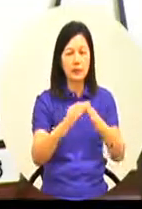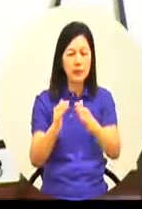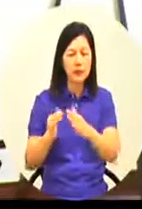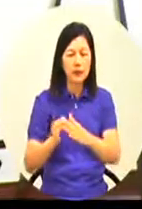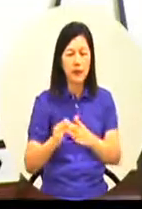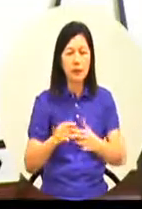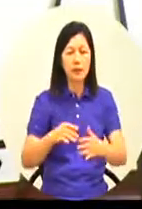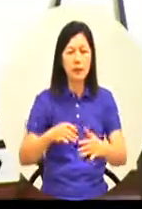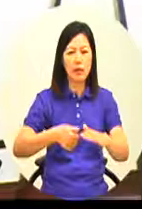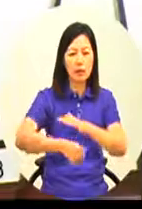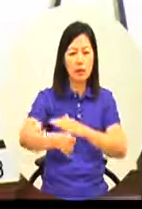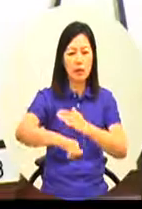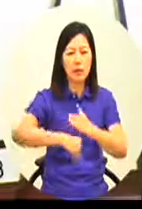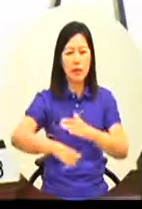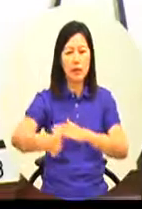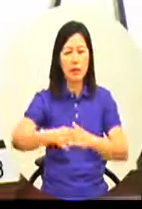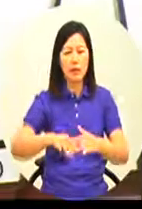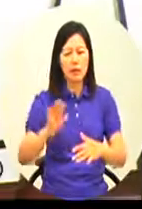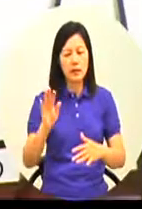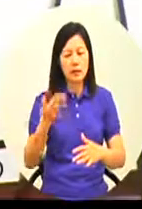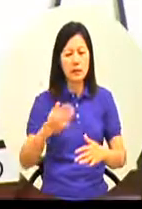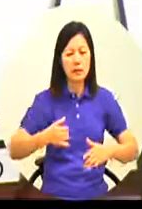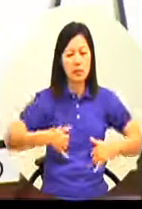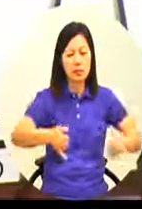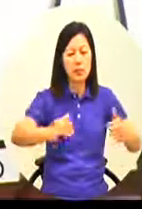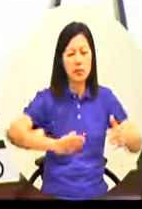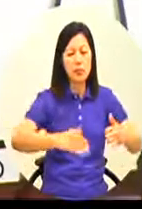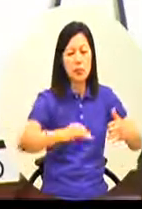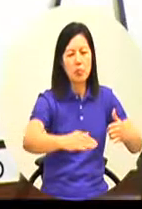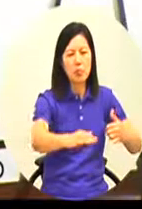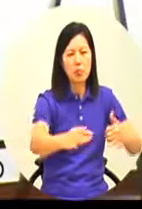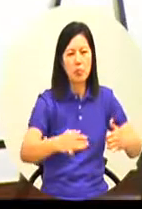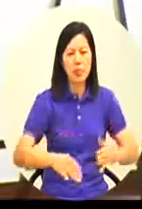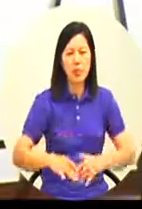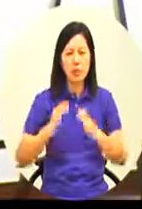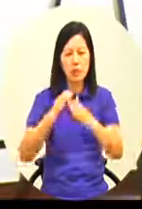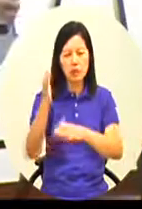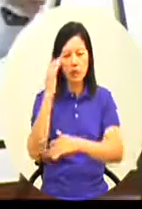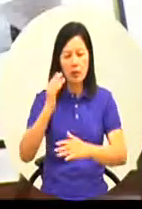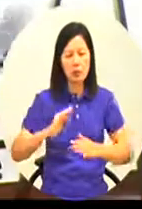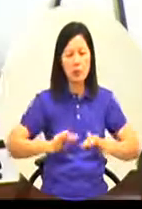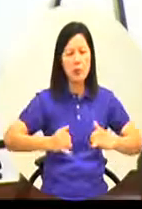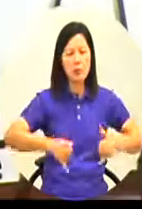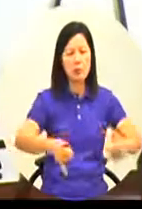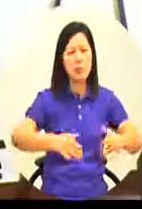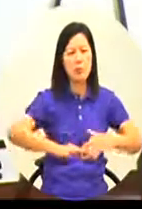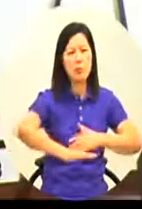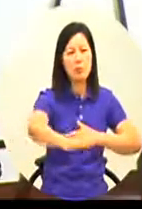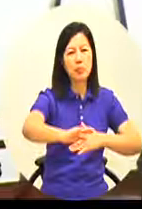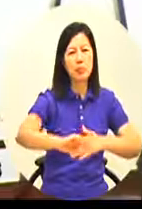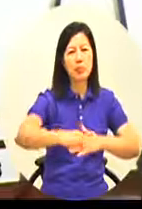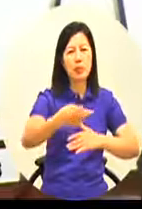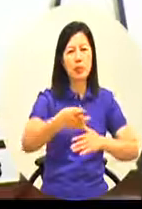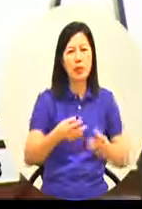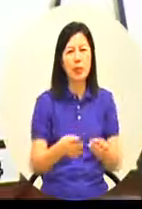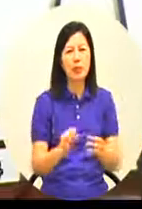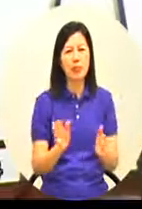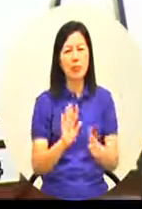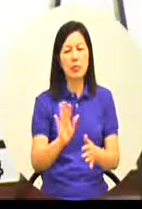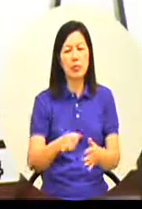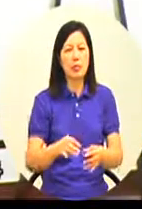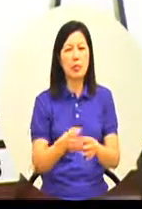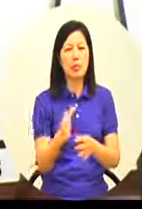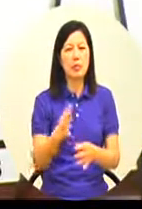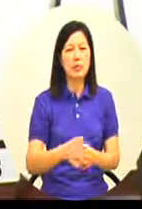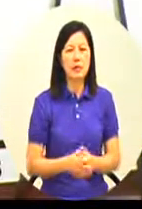颠簸，每天没有办法，每天都在抱怨市政府为什么不去修路哈。那他卖地的时候，为什么不要编一笔